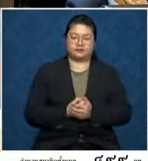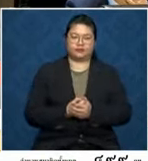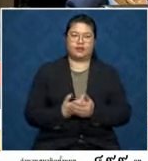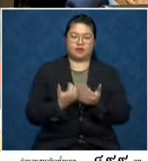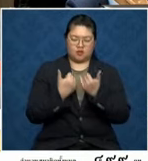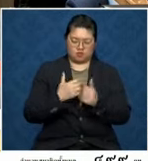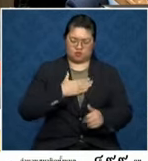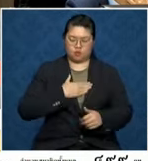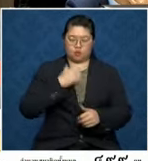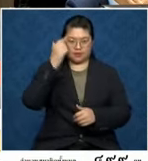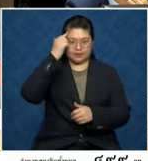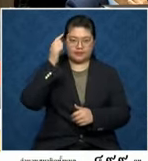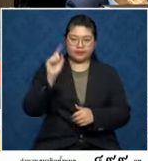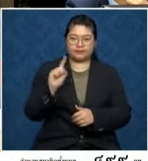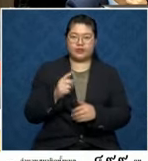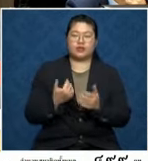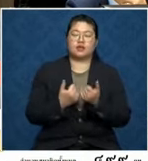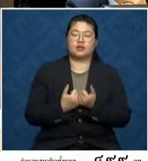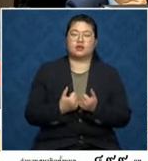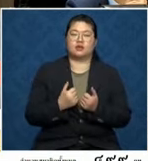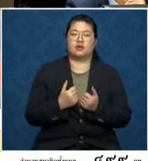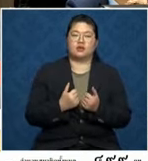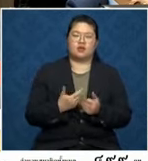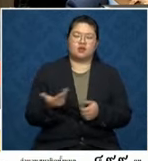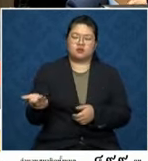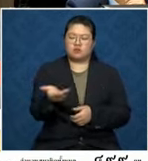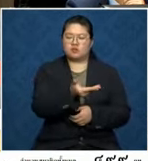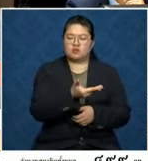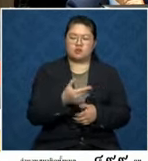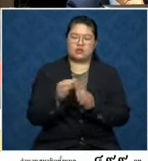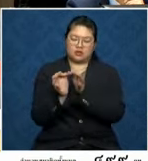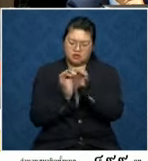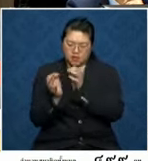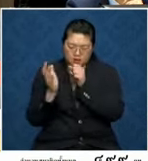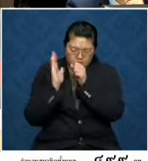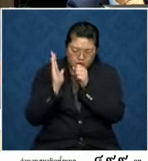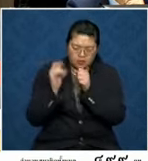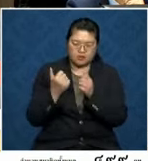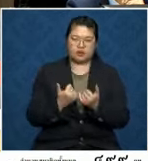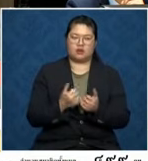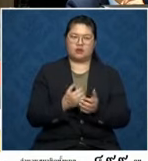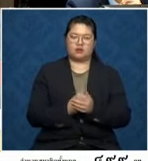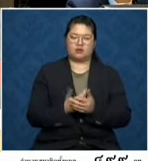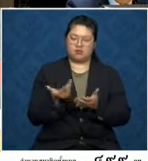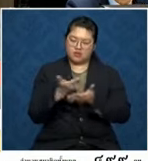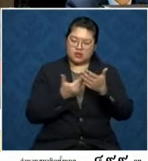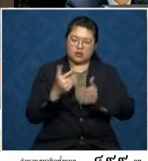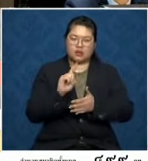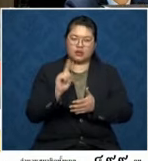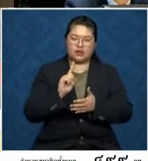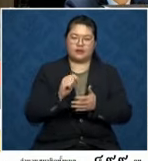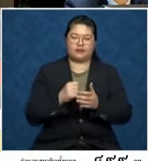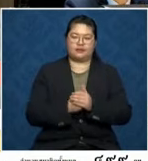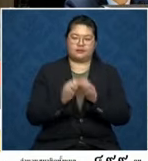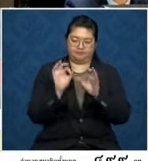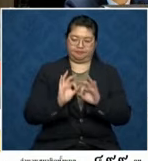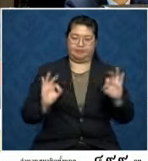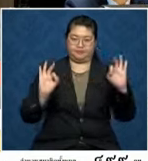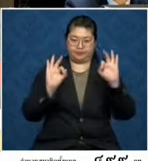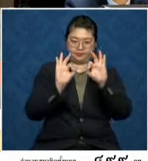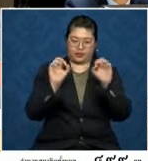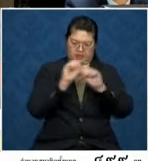ผมคิดว่าที่ประชุมแห่งนี้และผู้ติดตามการอภิปรายจะต้องพิจารณาและต้องขีดเส้นใต้ก